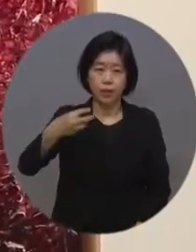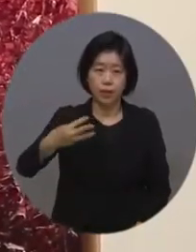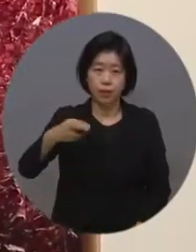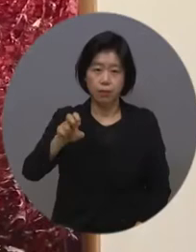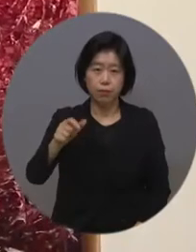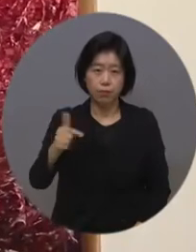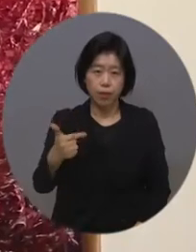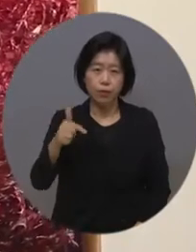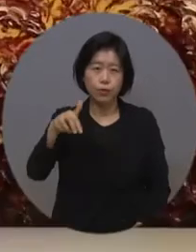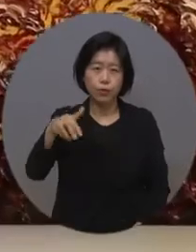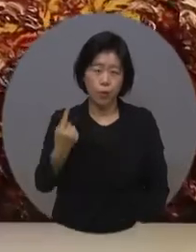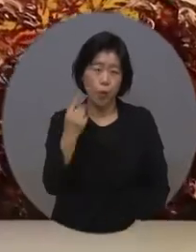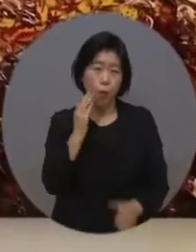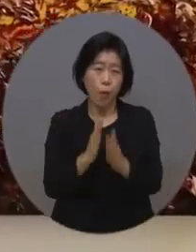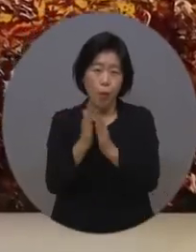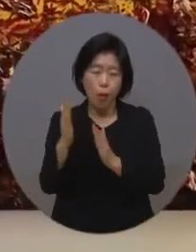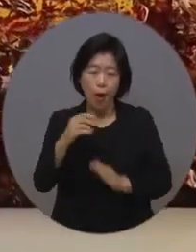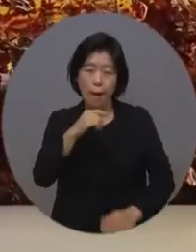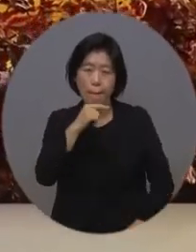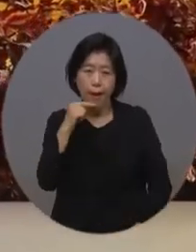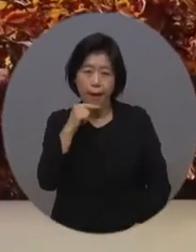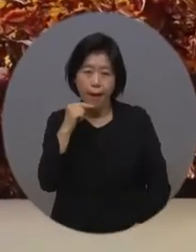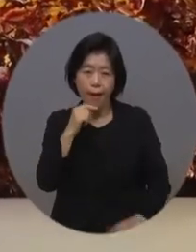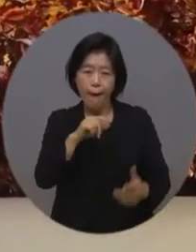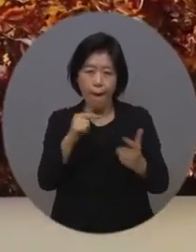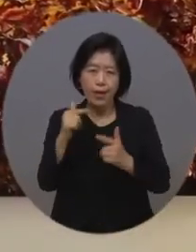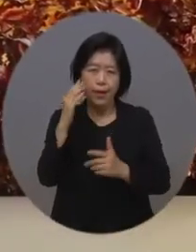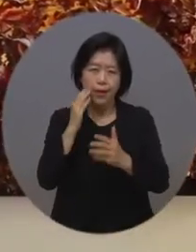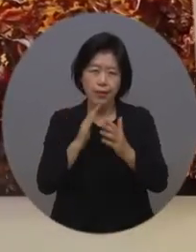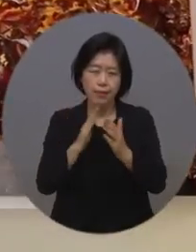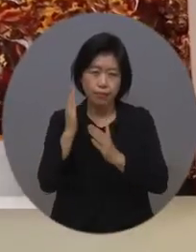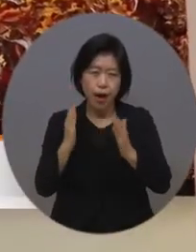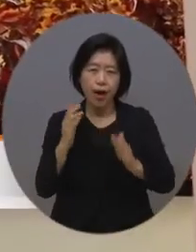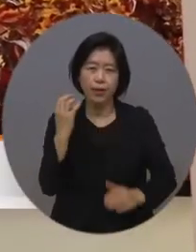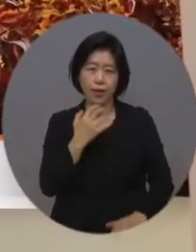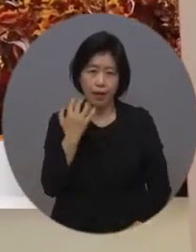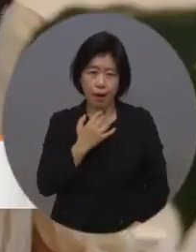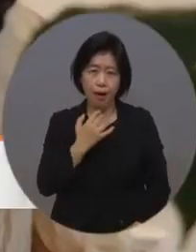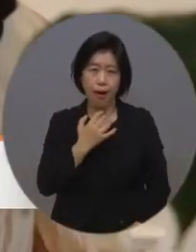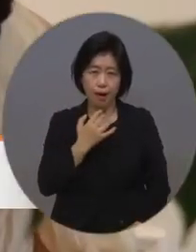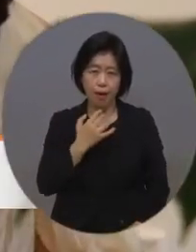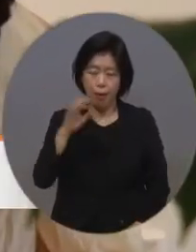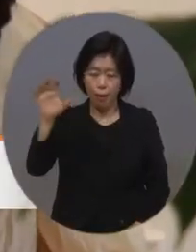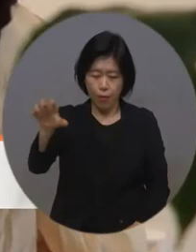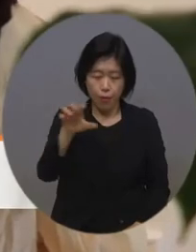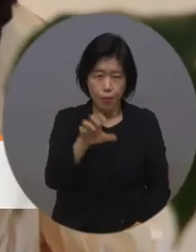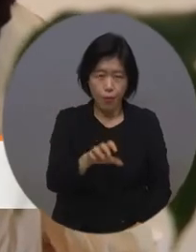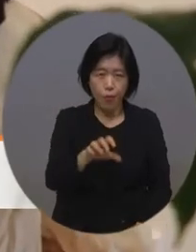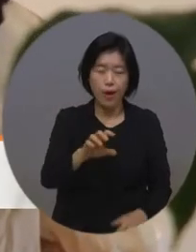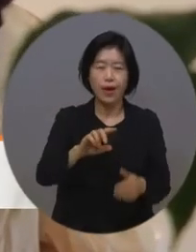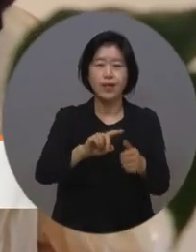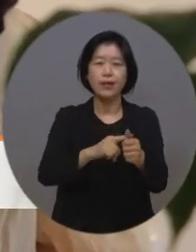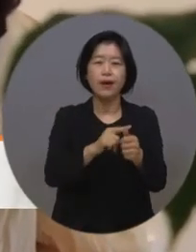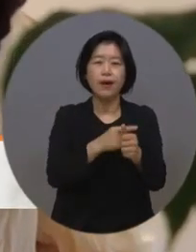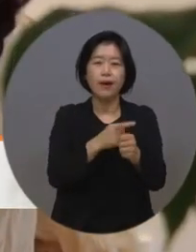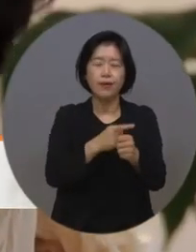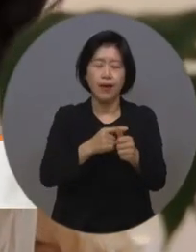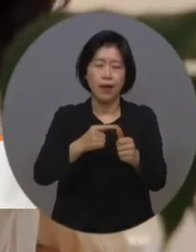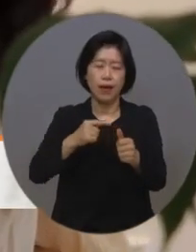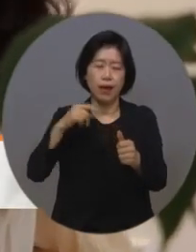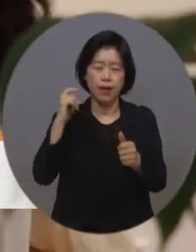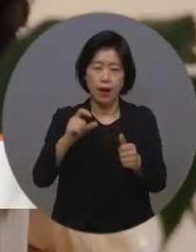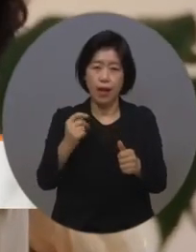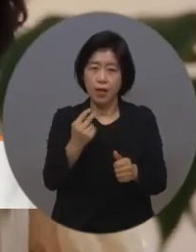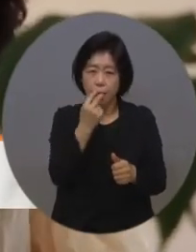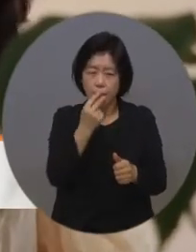붉은색과 갯벌의 색을 거친 터치로 보여준 붉은 갯벌은 역동적인 자연의 강한 생명력을 표현해